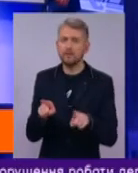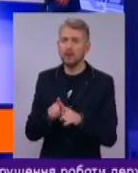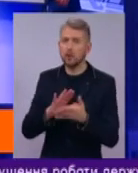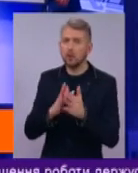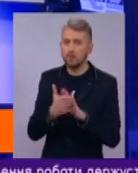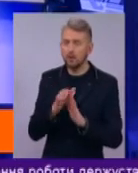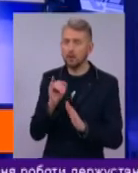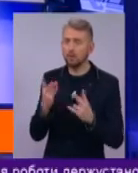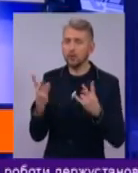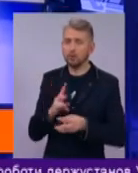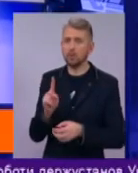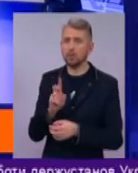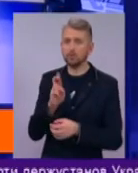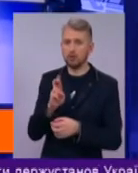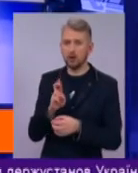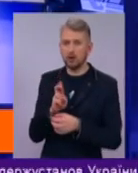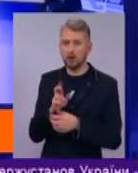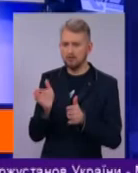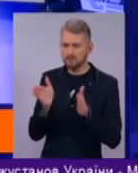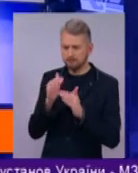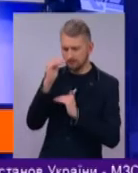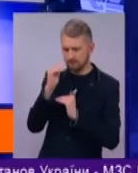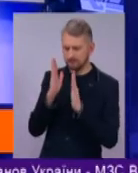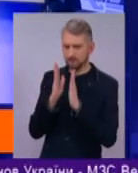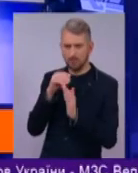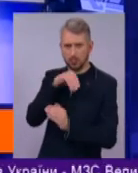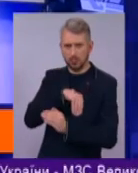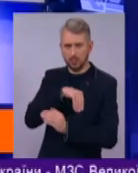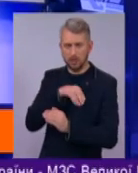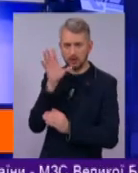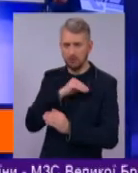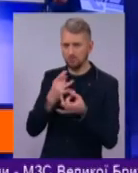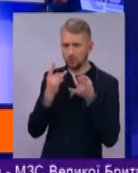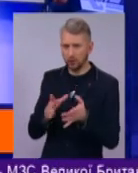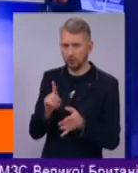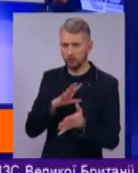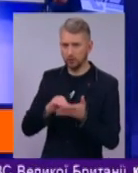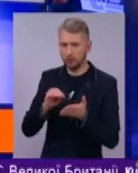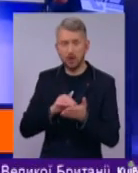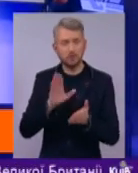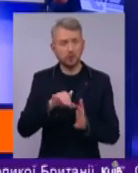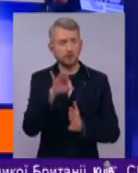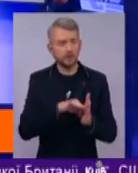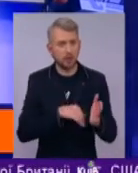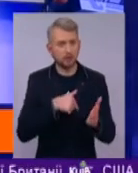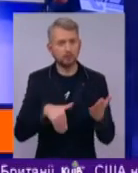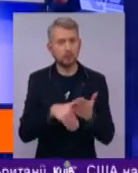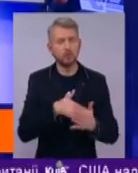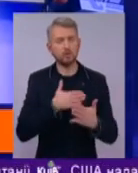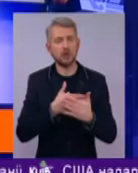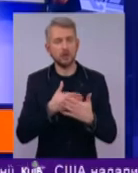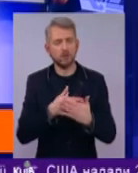і потрібно, аби компактно, але надзвичайно просто. Конечно, тому що тут простота. Потім одразу ж ми опять з допомогою